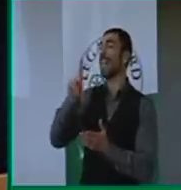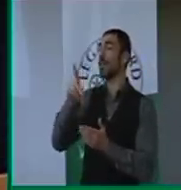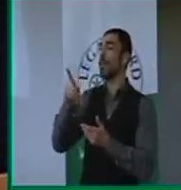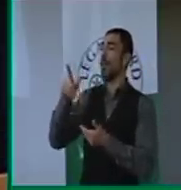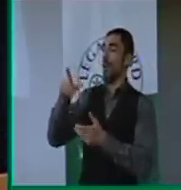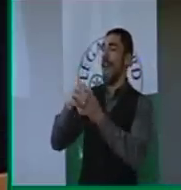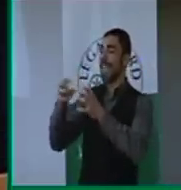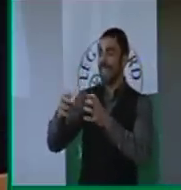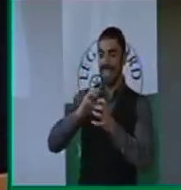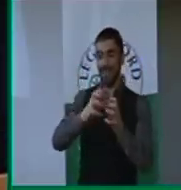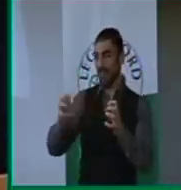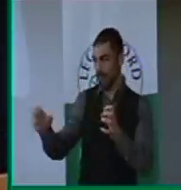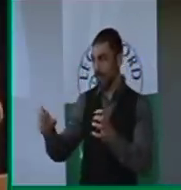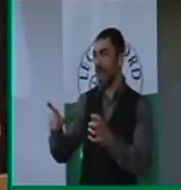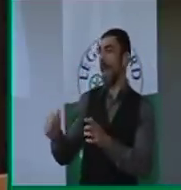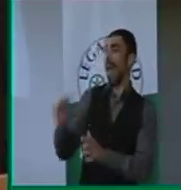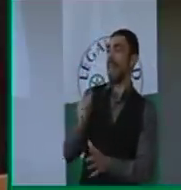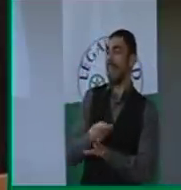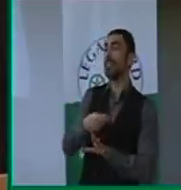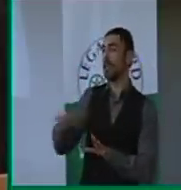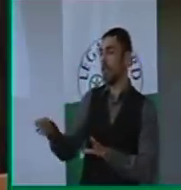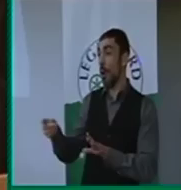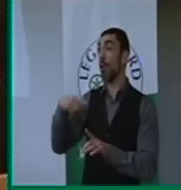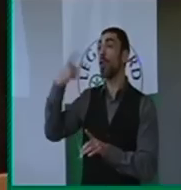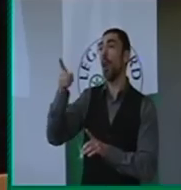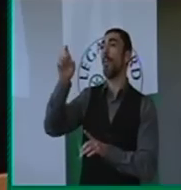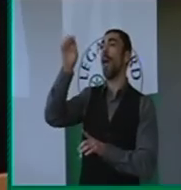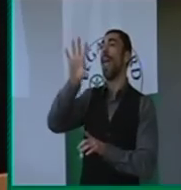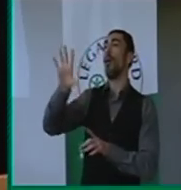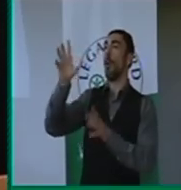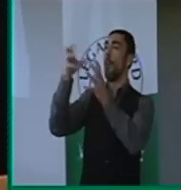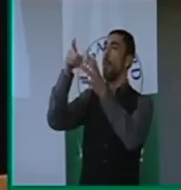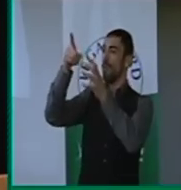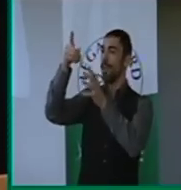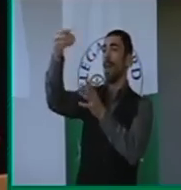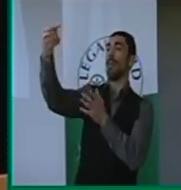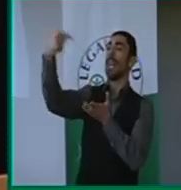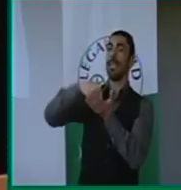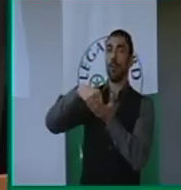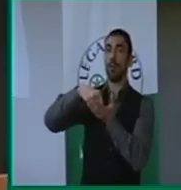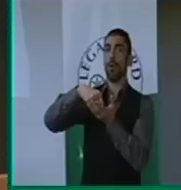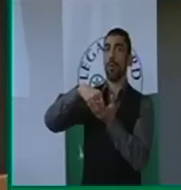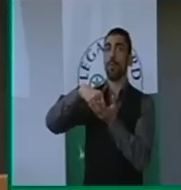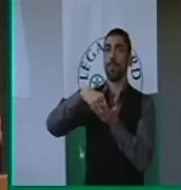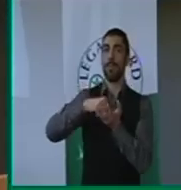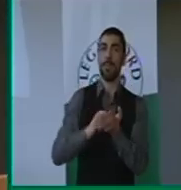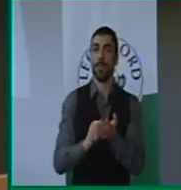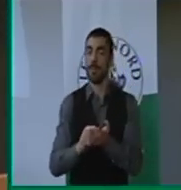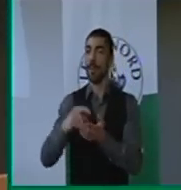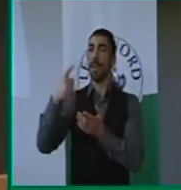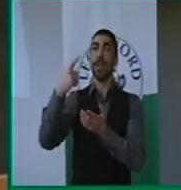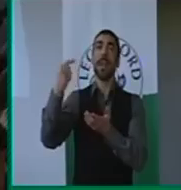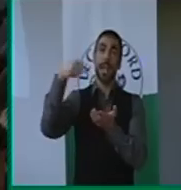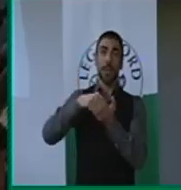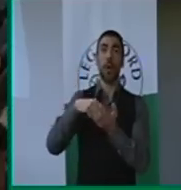agricole e la comunità europea poi restituirà i famosi 300 milioni di euro nel